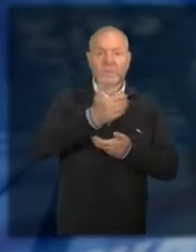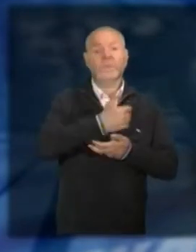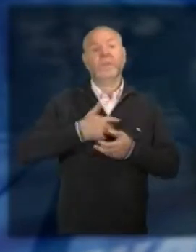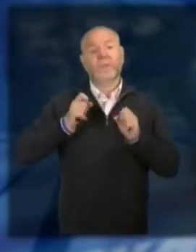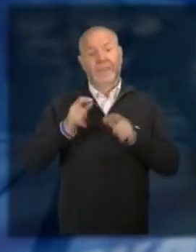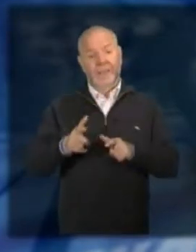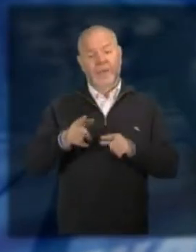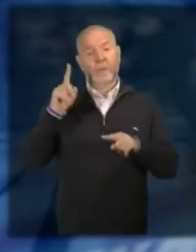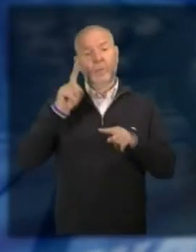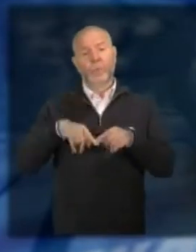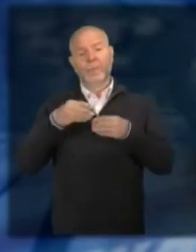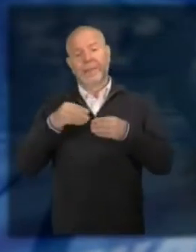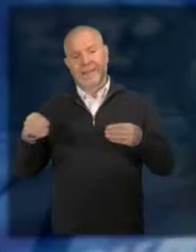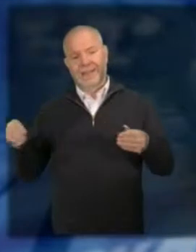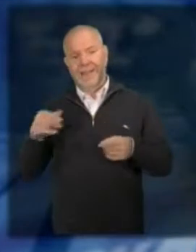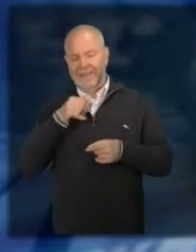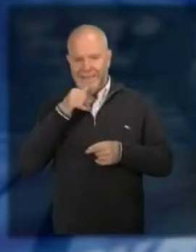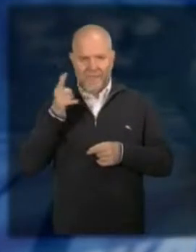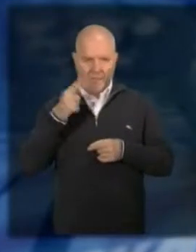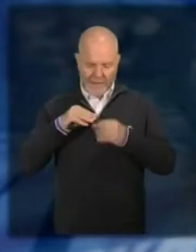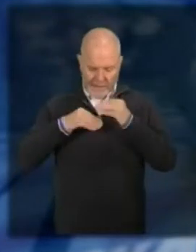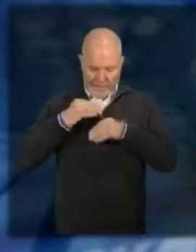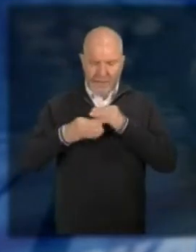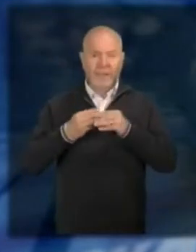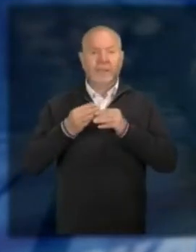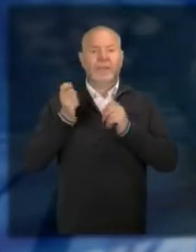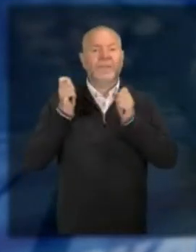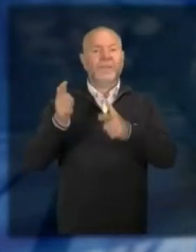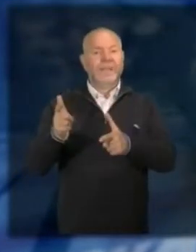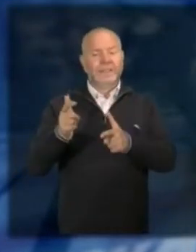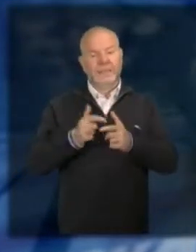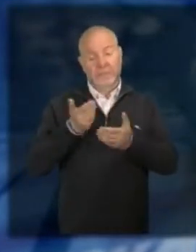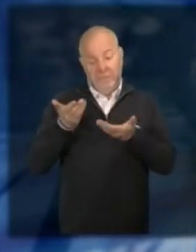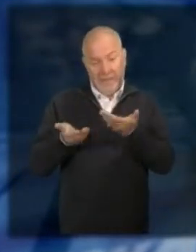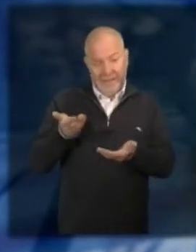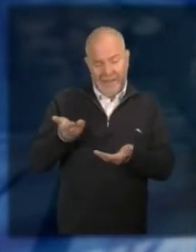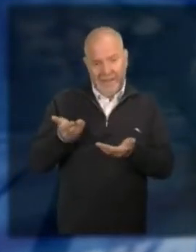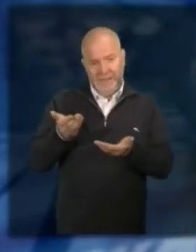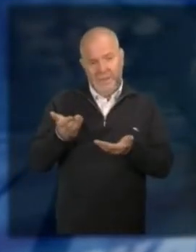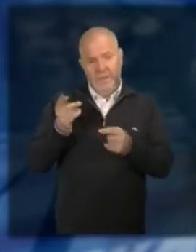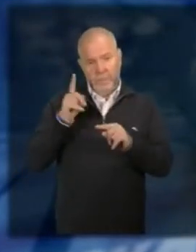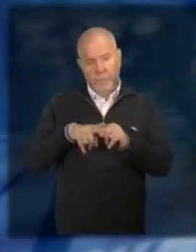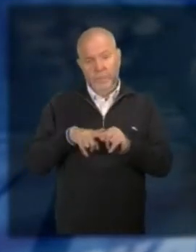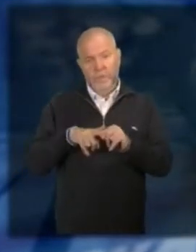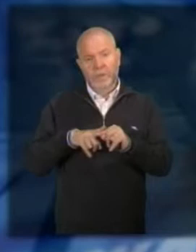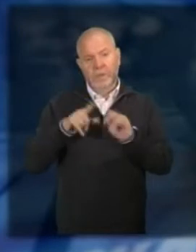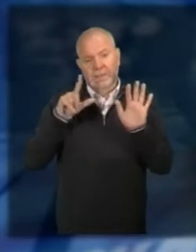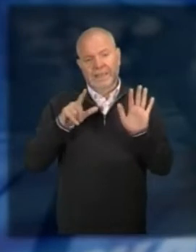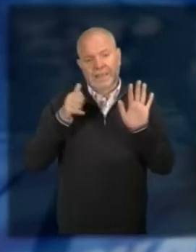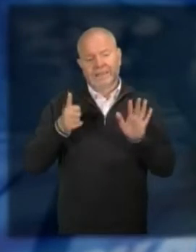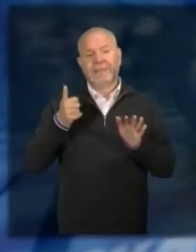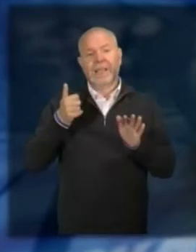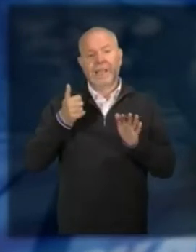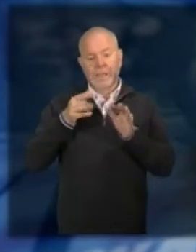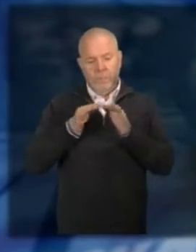di spaccio e materiale per il taglio e confezionamento dello stupefacente, tra cui un bilancino di precisione e ben 76 buste di